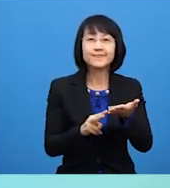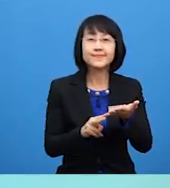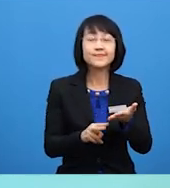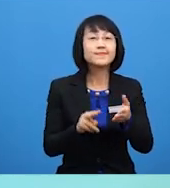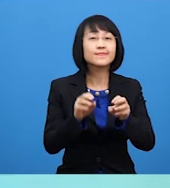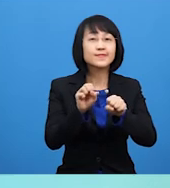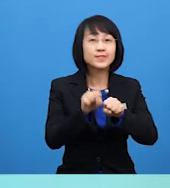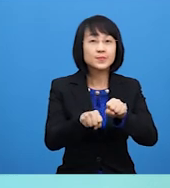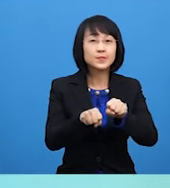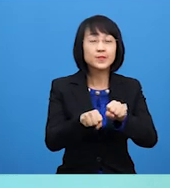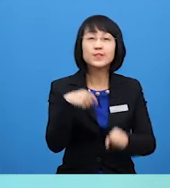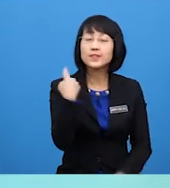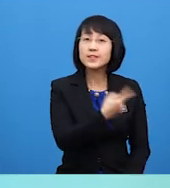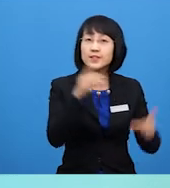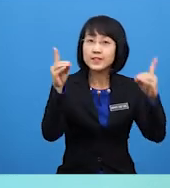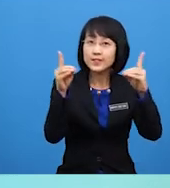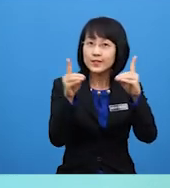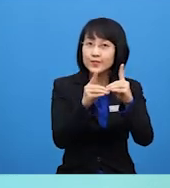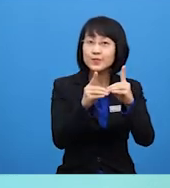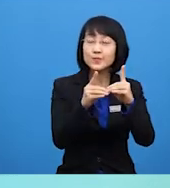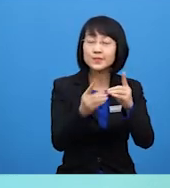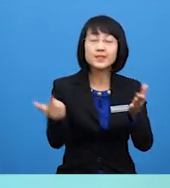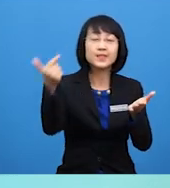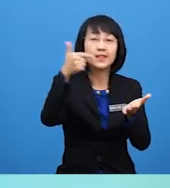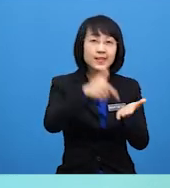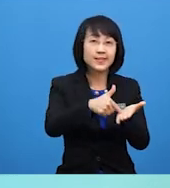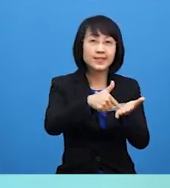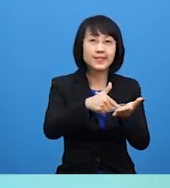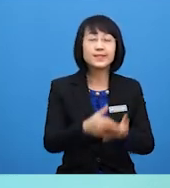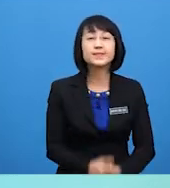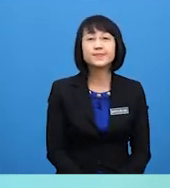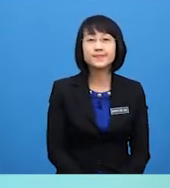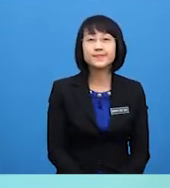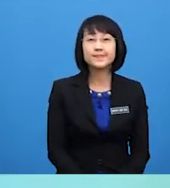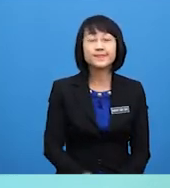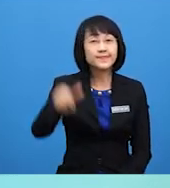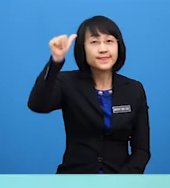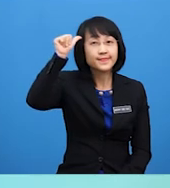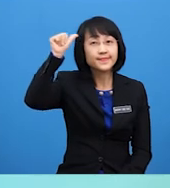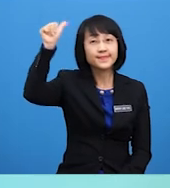Semoga kita berjumpa lagi.